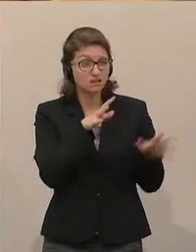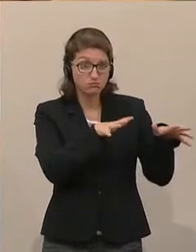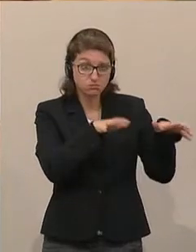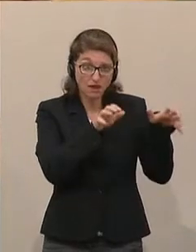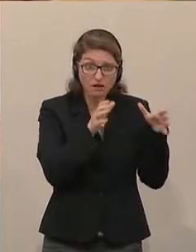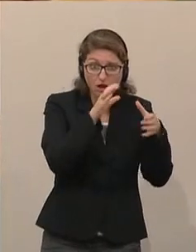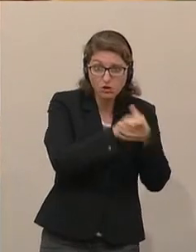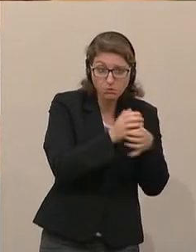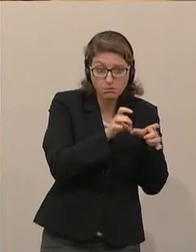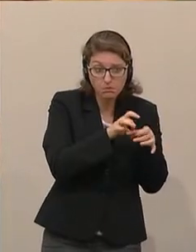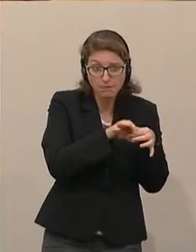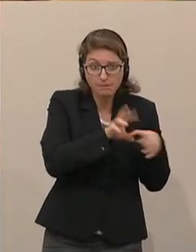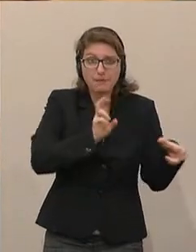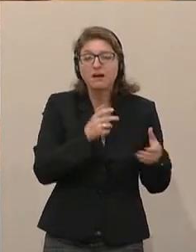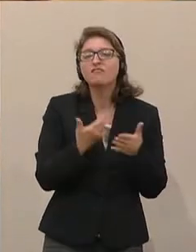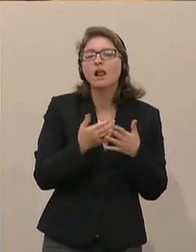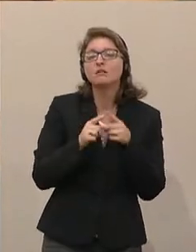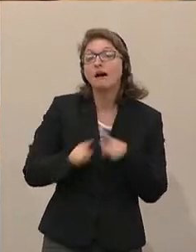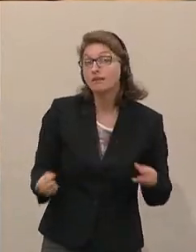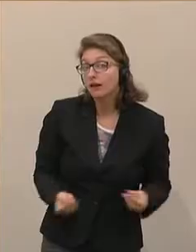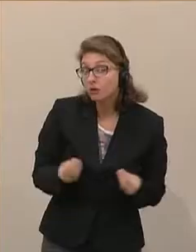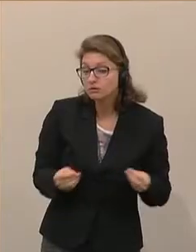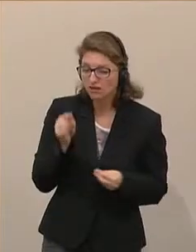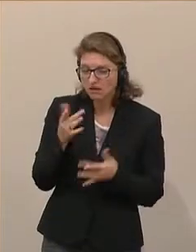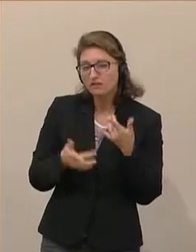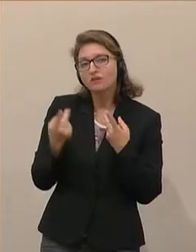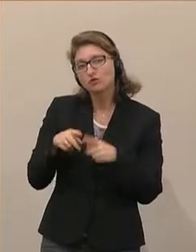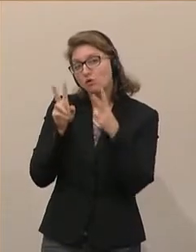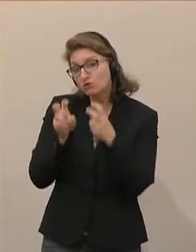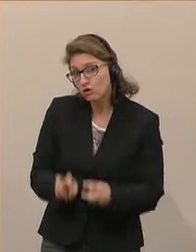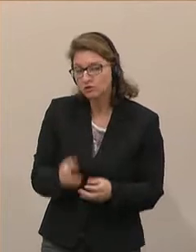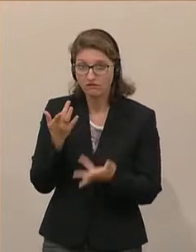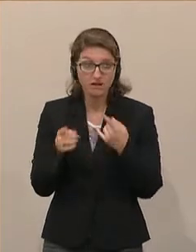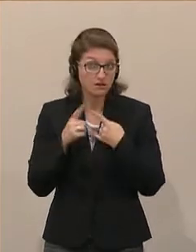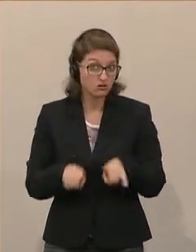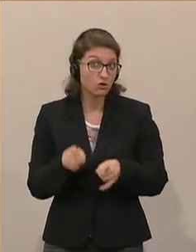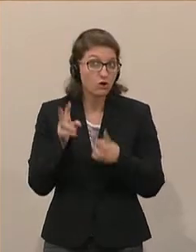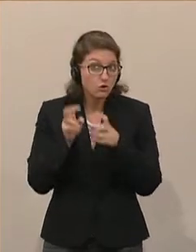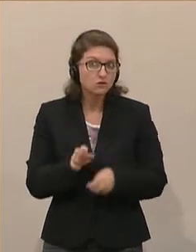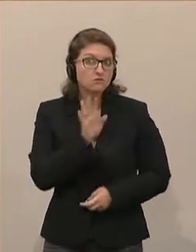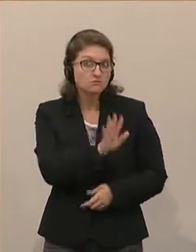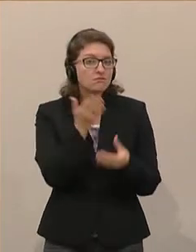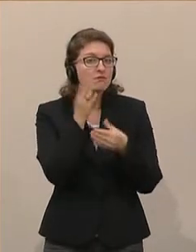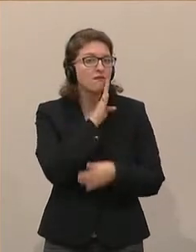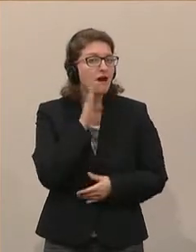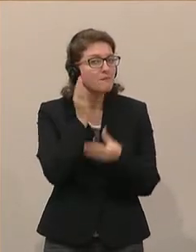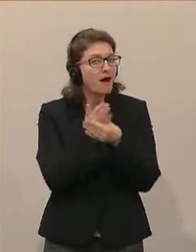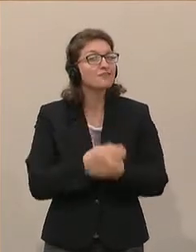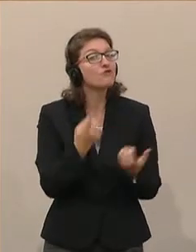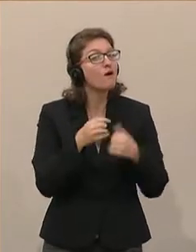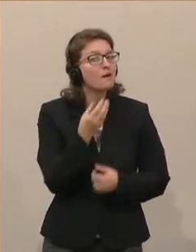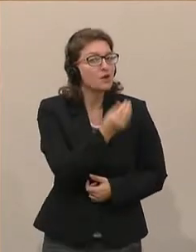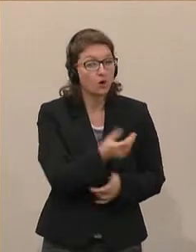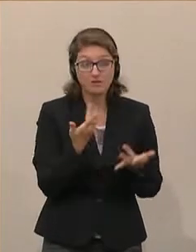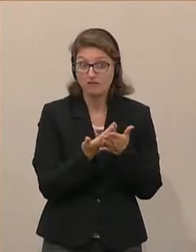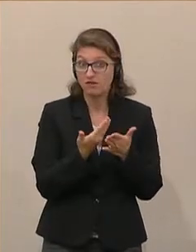ganz andere Gründe? Vielleicht gehören die einmal untersucht. Vielleicht sollte man wirklich einmal genauer untersuchen, wie Sie an Ihre geheimen Akten kommen und ob das vielleicht wirklich